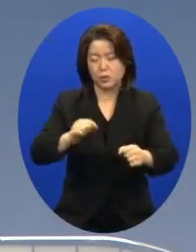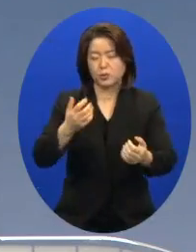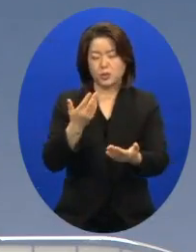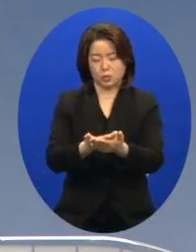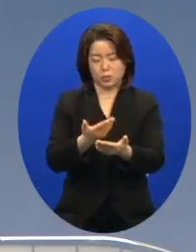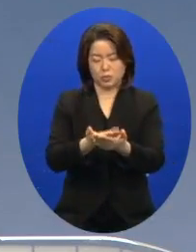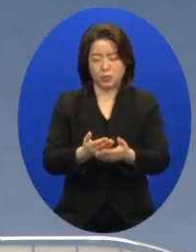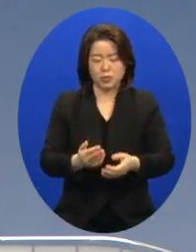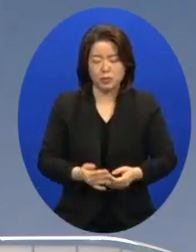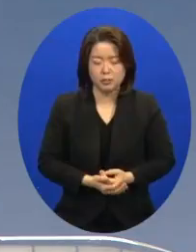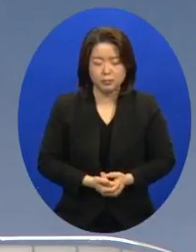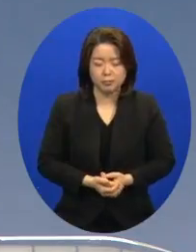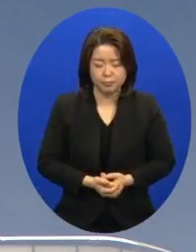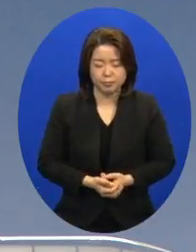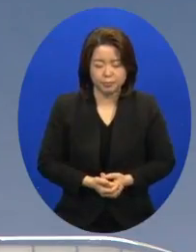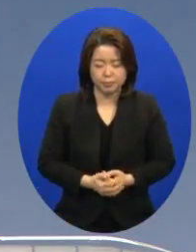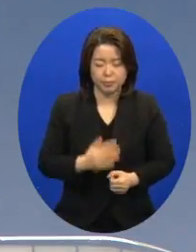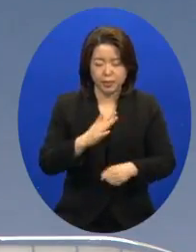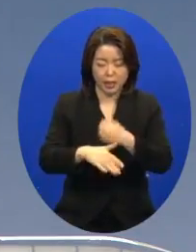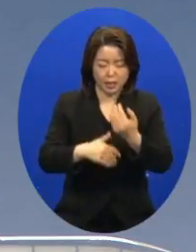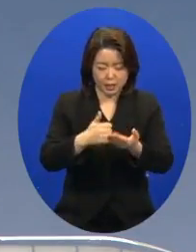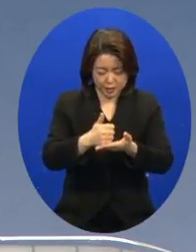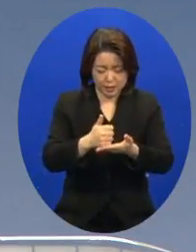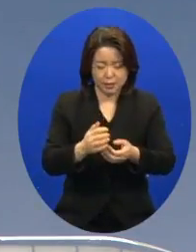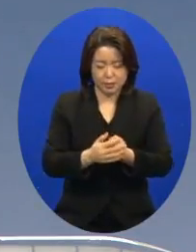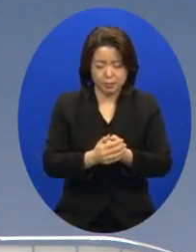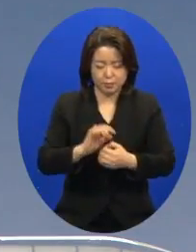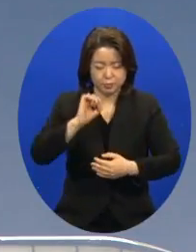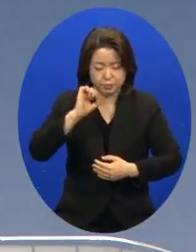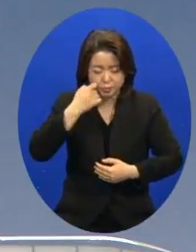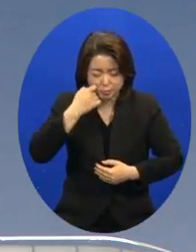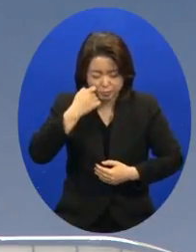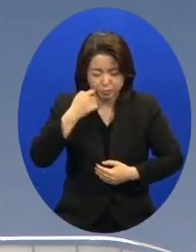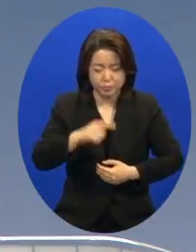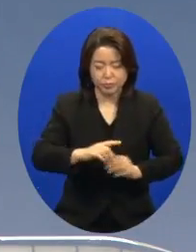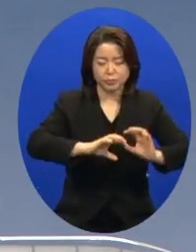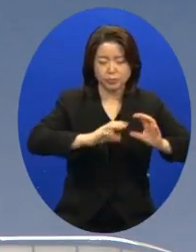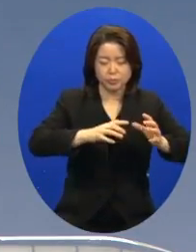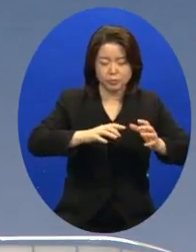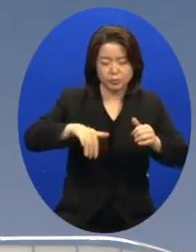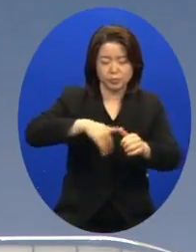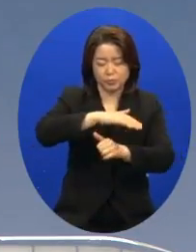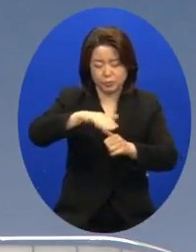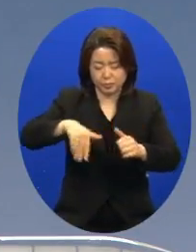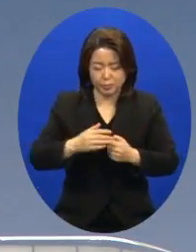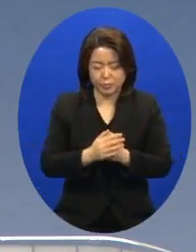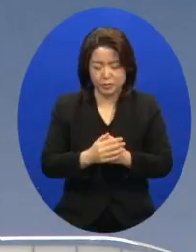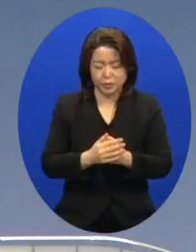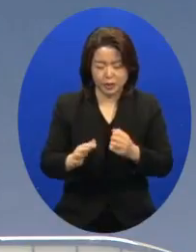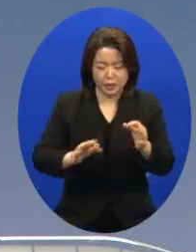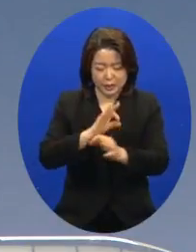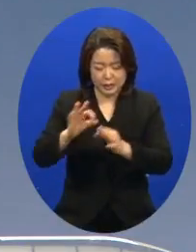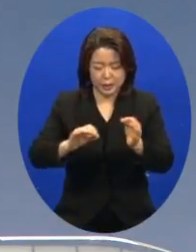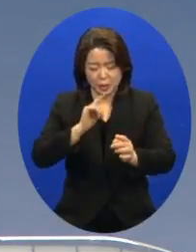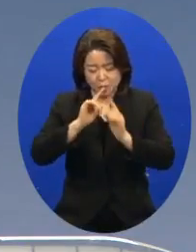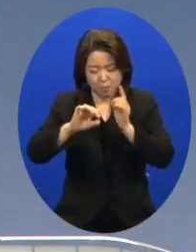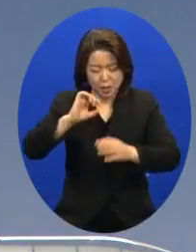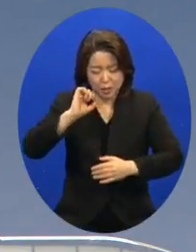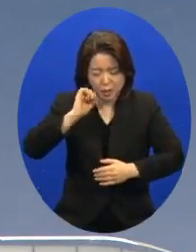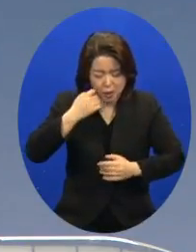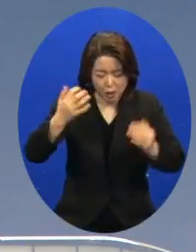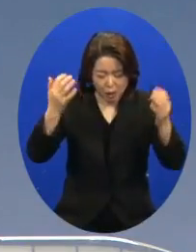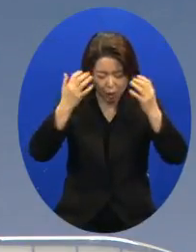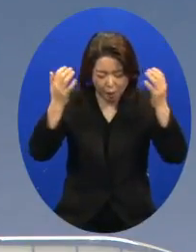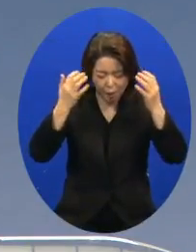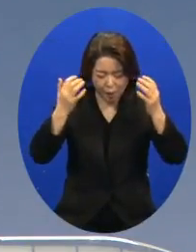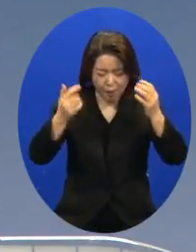주옵소서 하나님 어려워진 이 나라의 사정으로 경제적으로 말할 수 없는 고통을